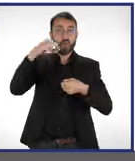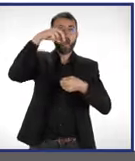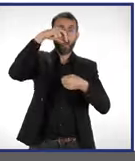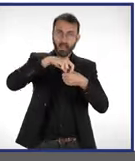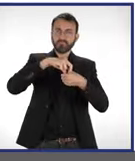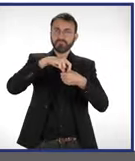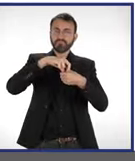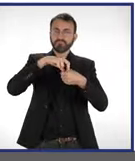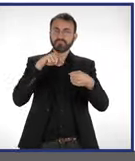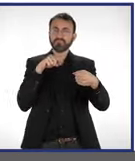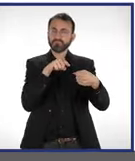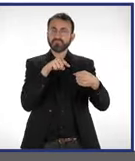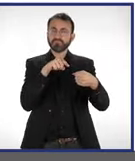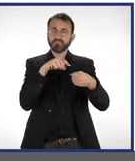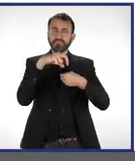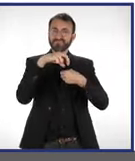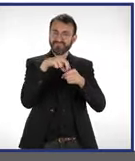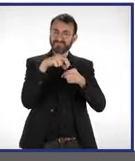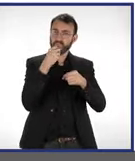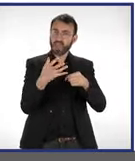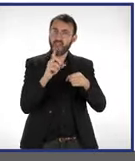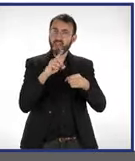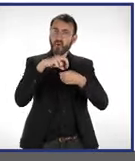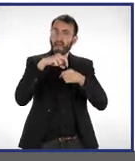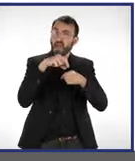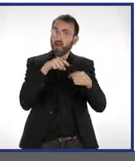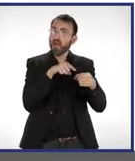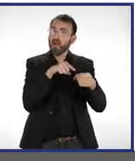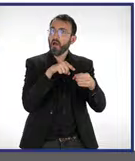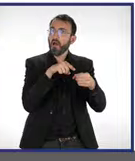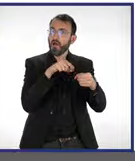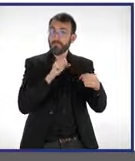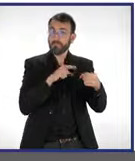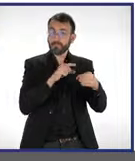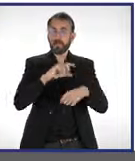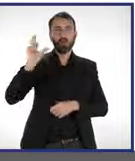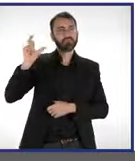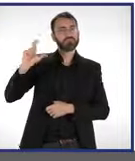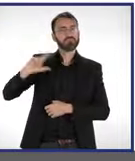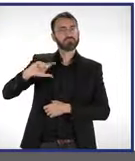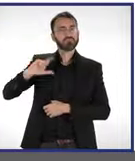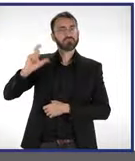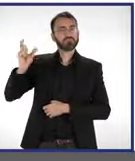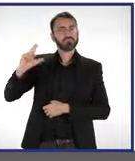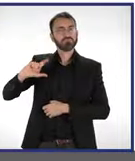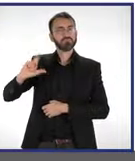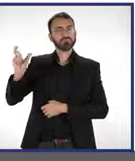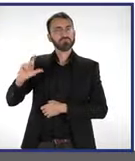Maintenant, on remet la tige dans le tube, on ferme bien, on entend un clic et on secoue.